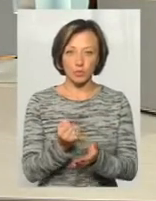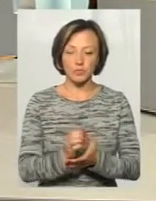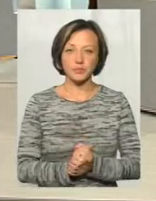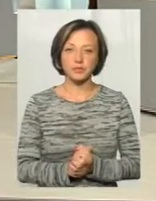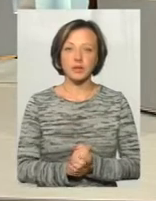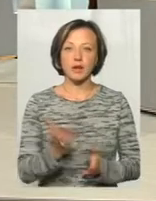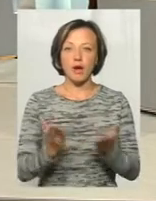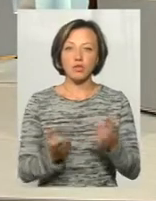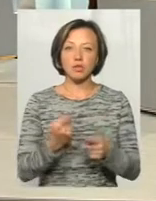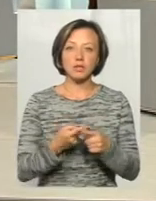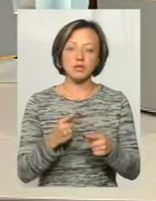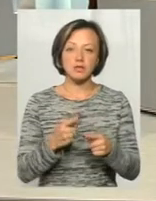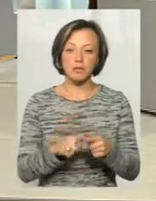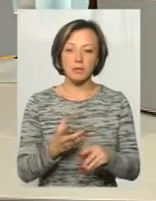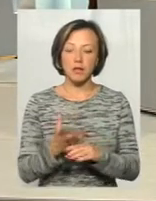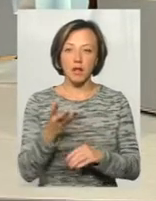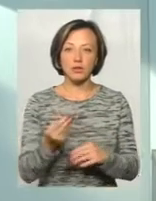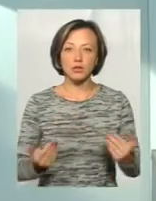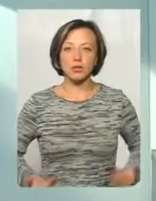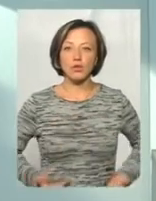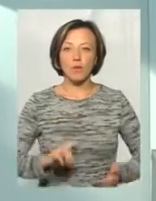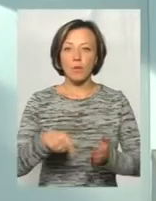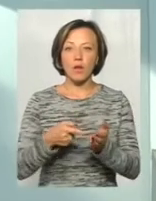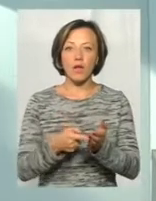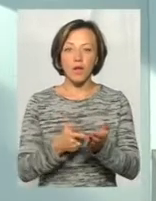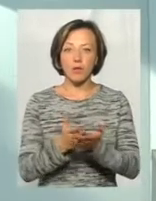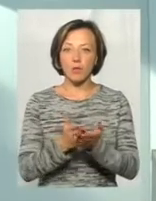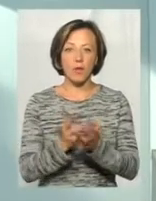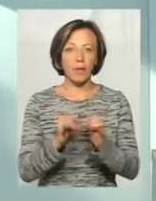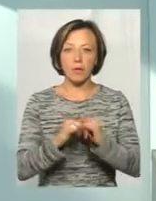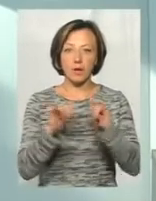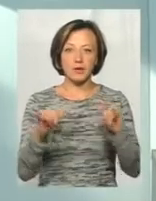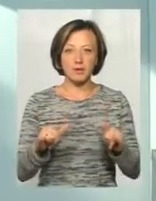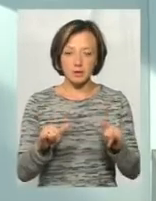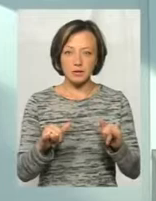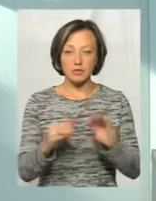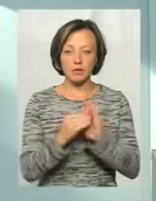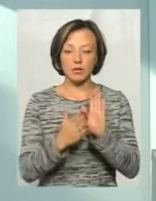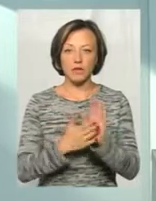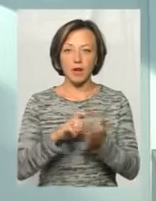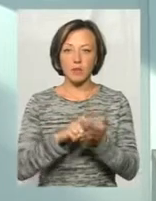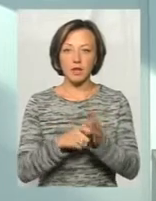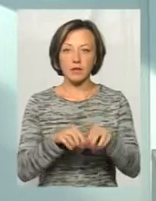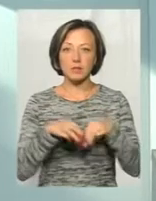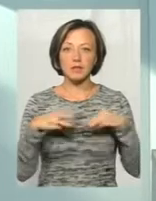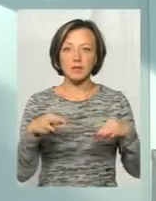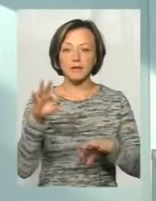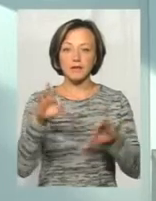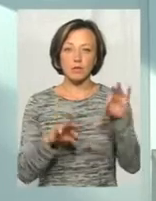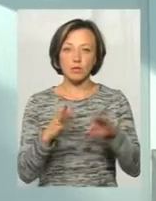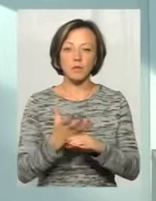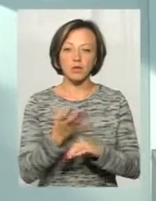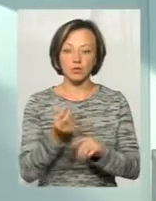послуги. Тобто, якщо плата за житлово-комунальні послуги не перевищує встановлений Кабінетом міністрів України відсоток платежу,